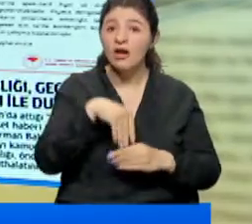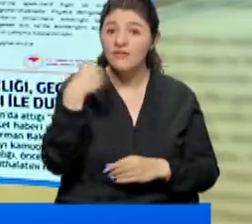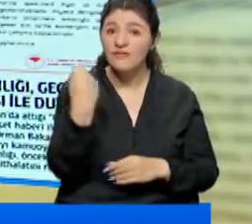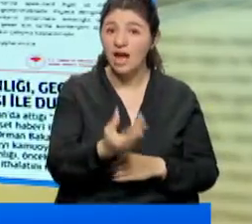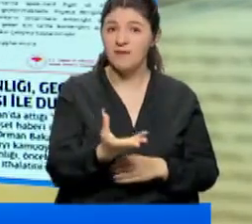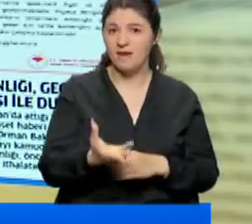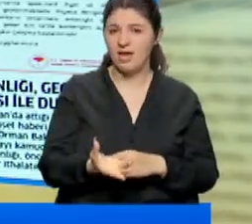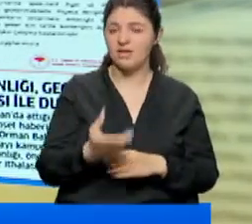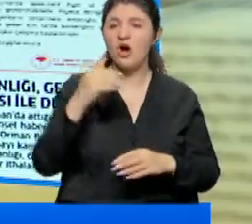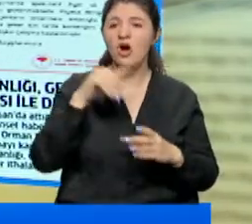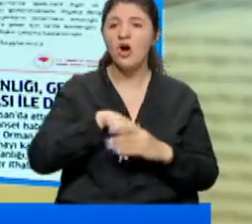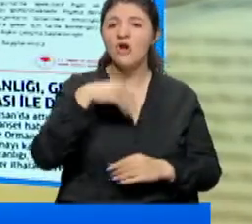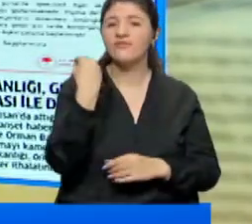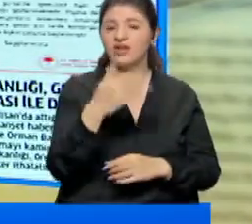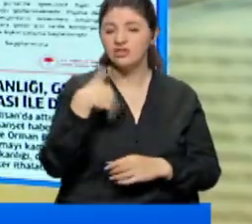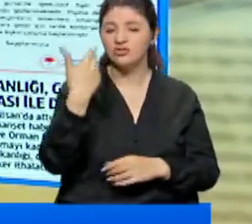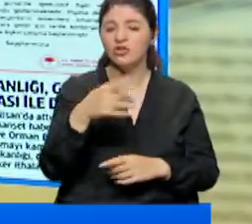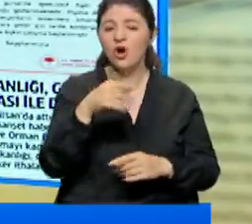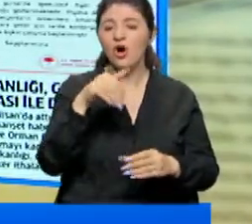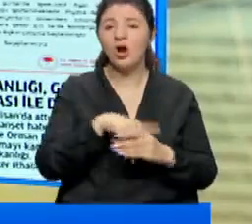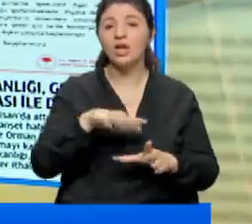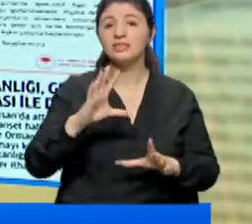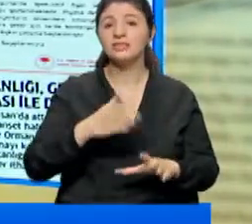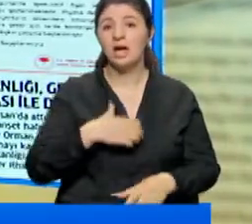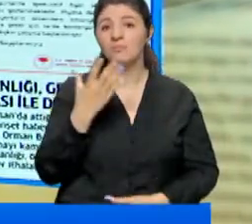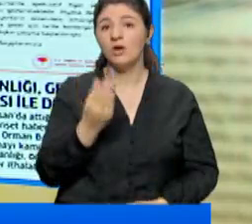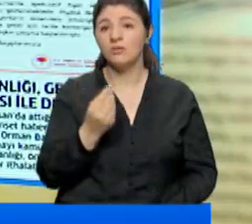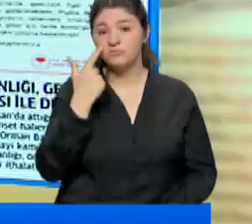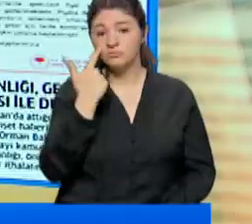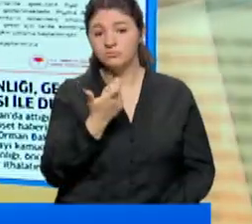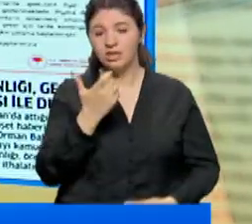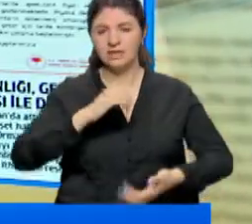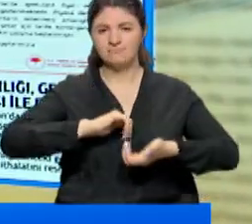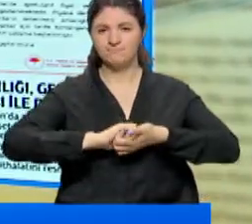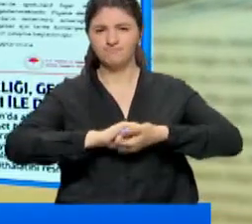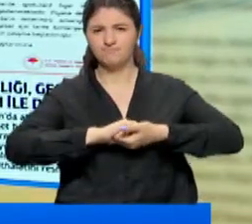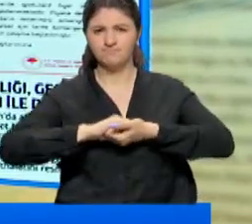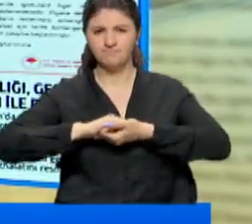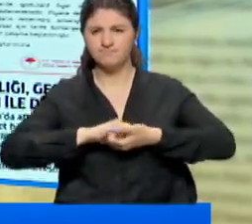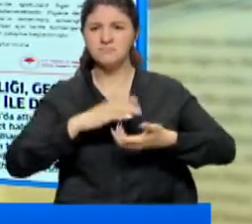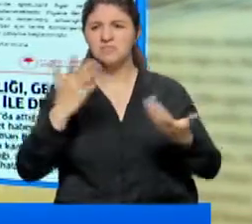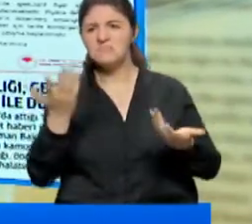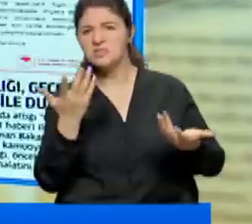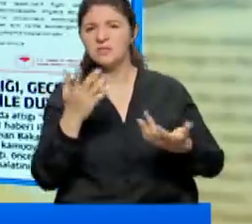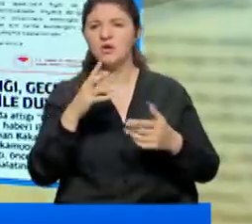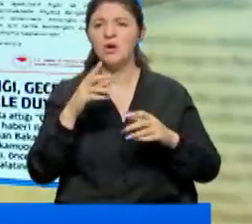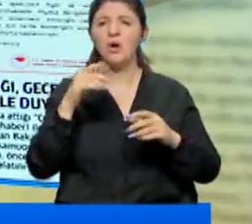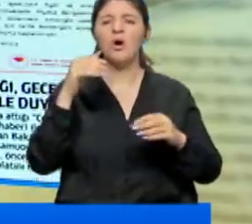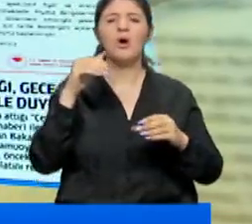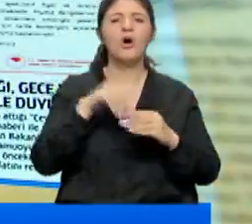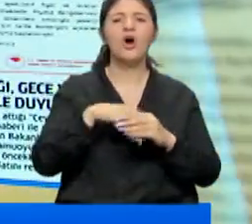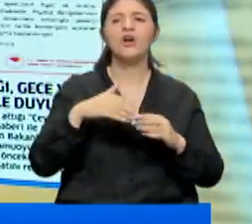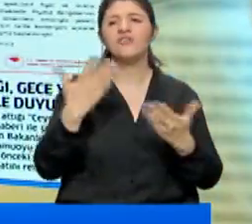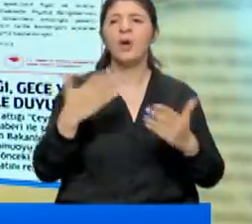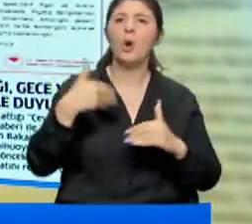kullanmak oyunuzu kullandıktan sonra o oylara sahip olmak teşkilatlı ne bileyim oy ve Ötesi mi olur